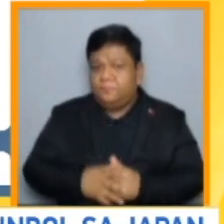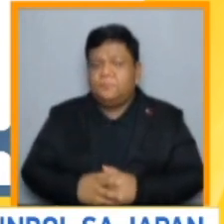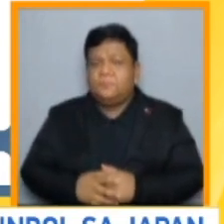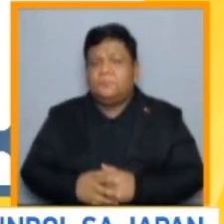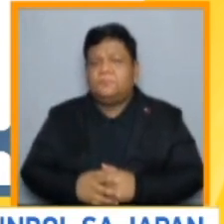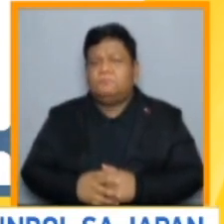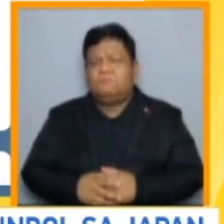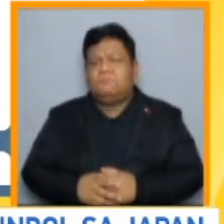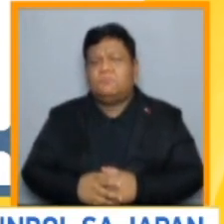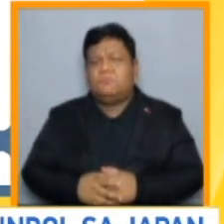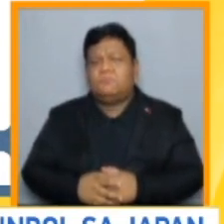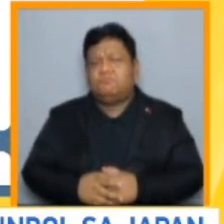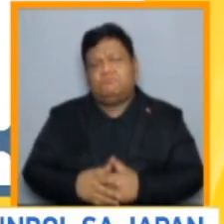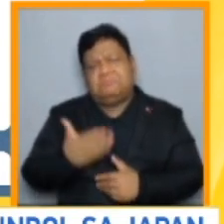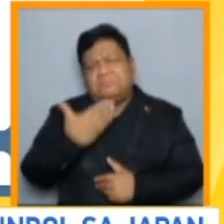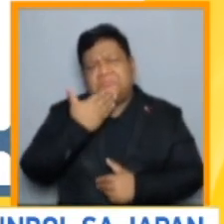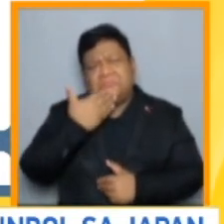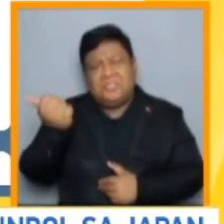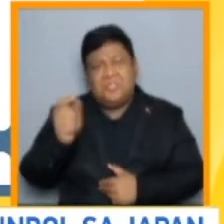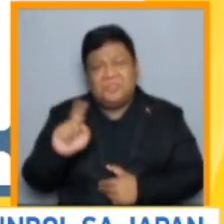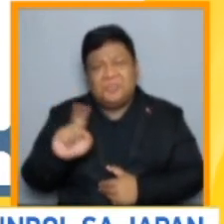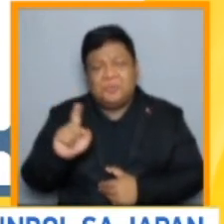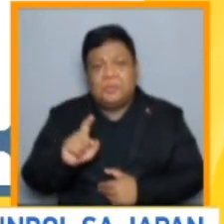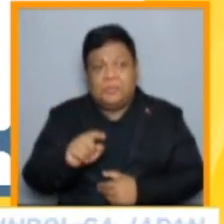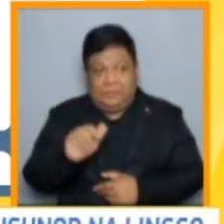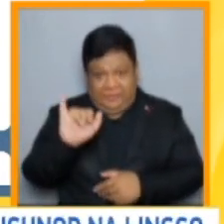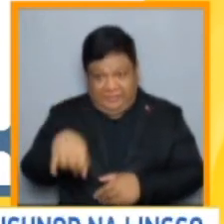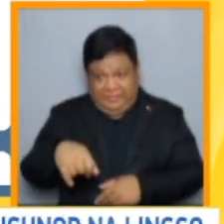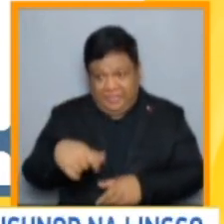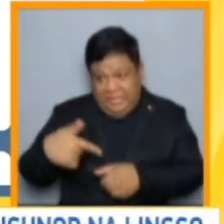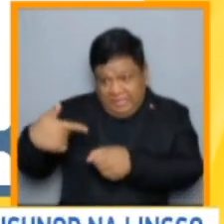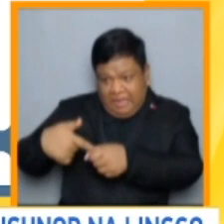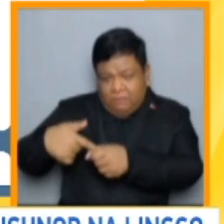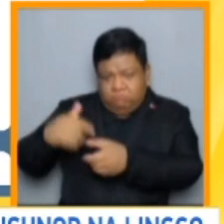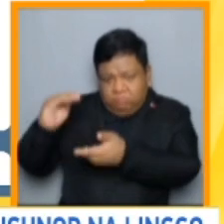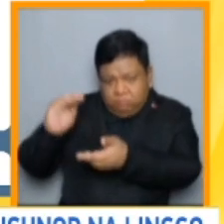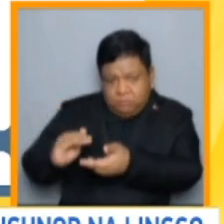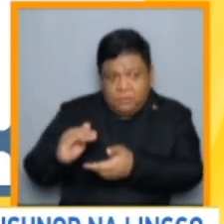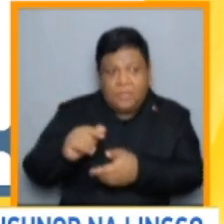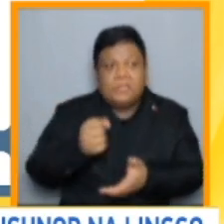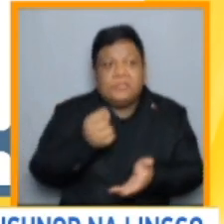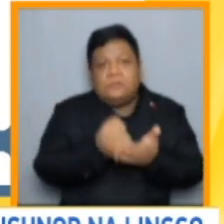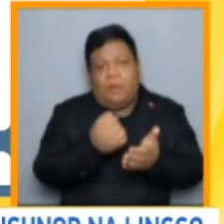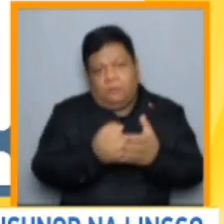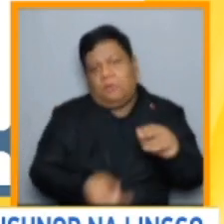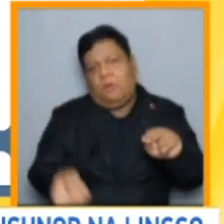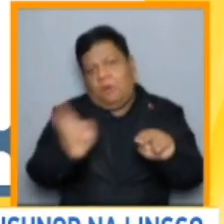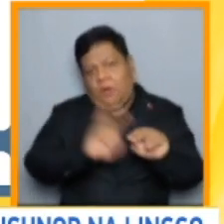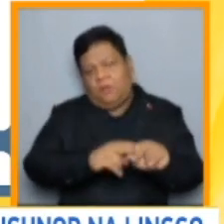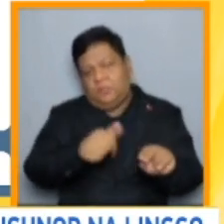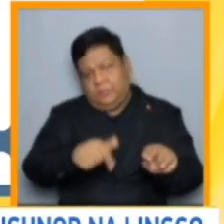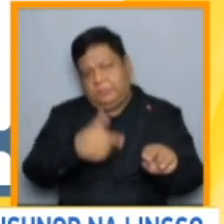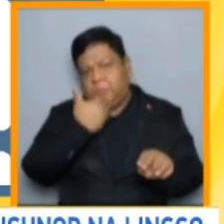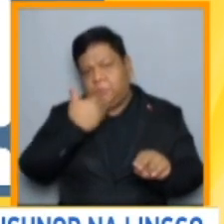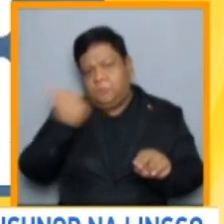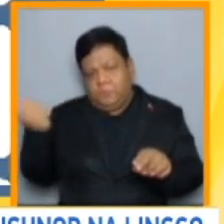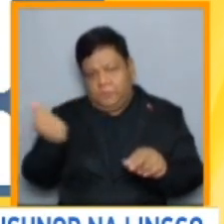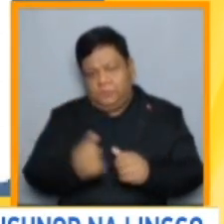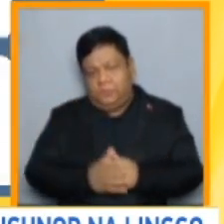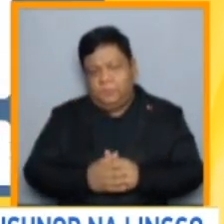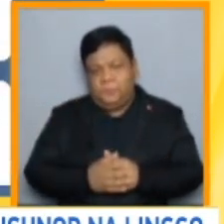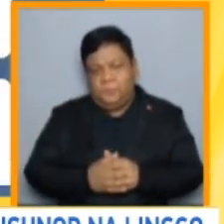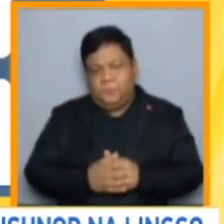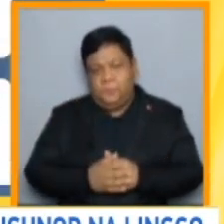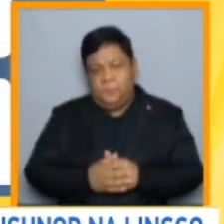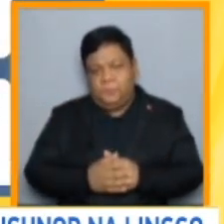mabuti kung pababain na lang ang presyo ng langis at itaas ang sweldo ng mga manggagawa. Yung ayuda raw kasi baka